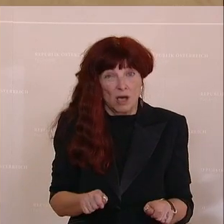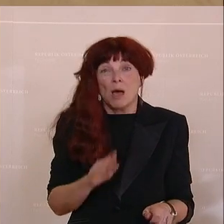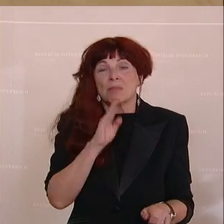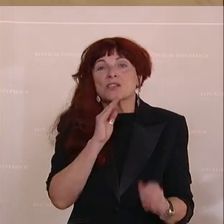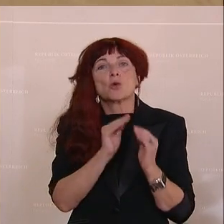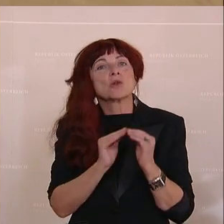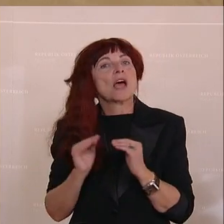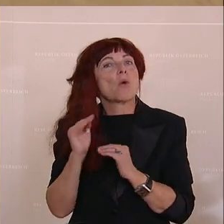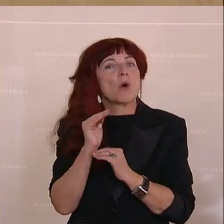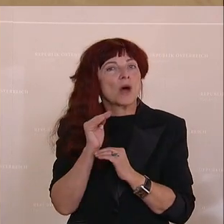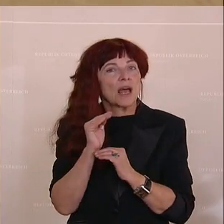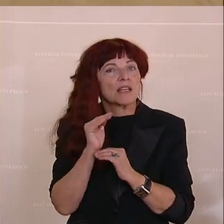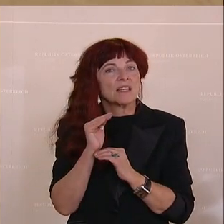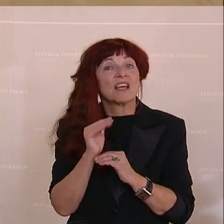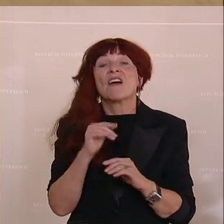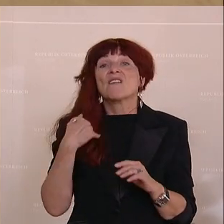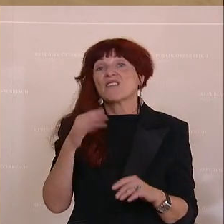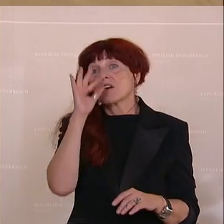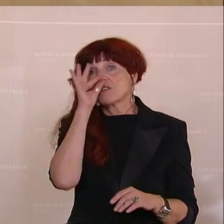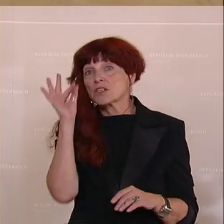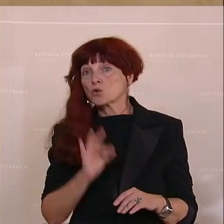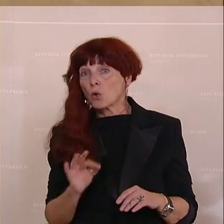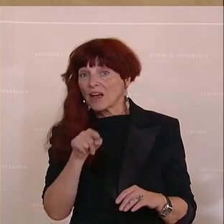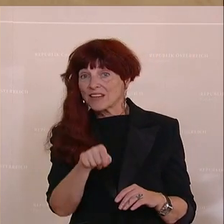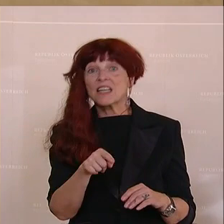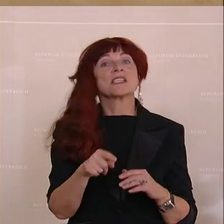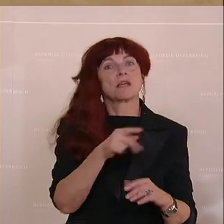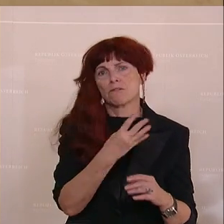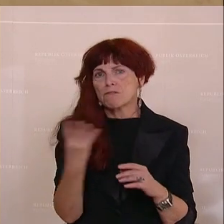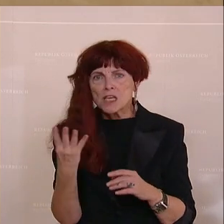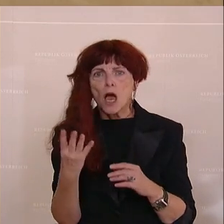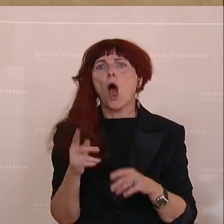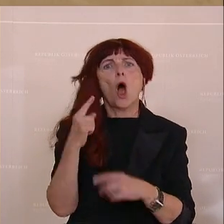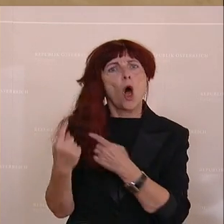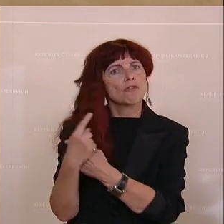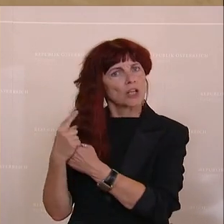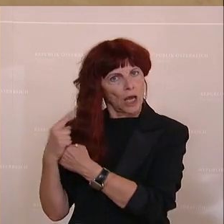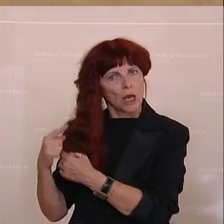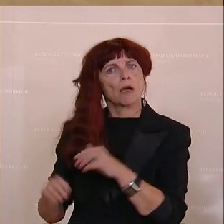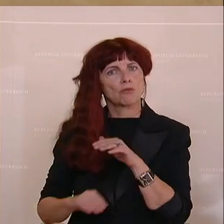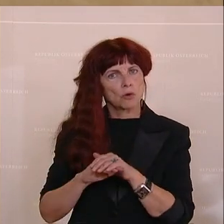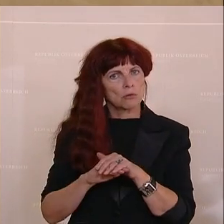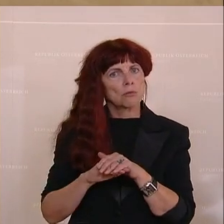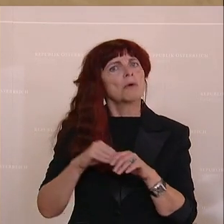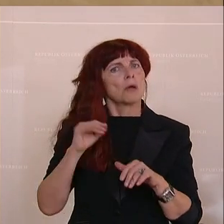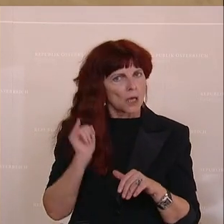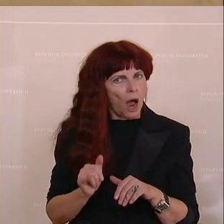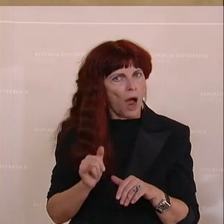Pensionserhöhungen, versuchen wir nicht nur, diesen Aufträgen auch nachzukommen. Ich glaube, wir erfüllen sie auch.